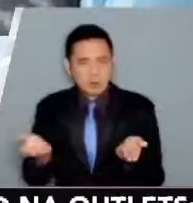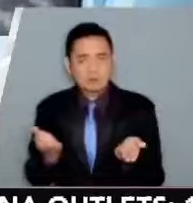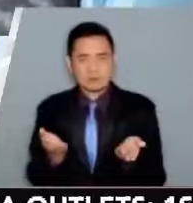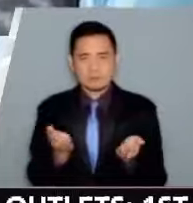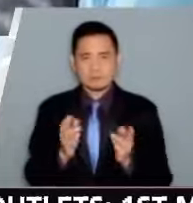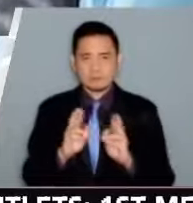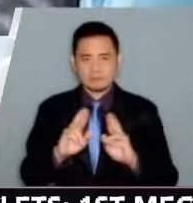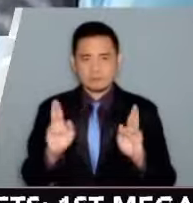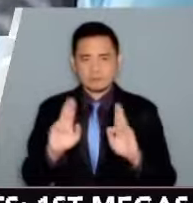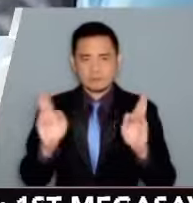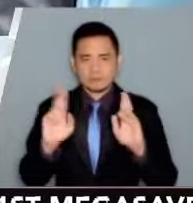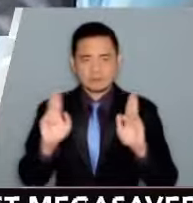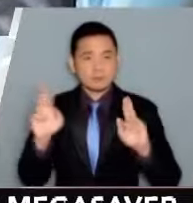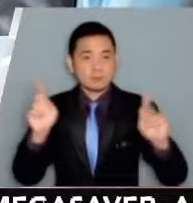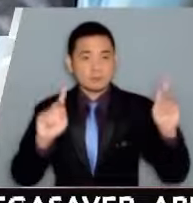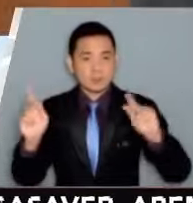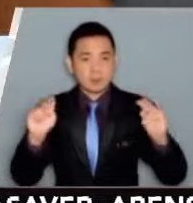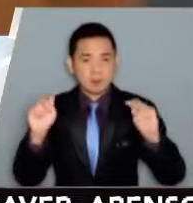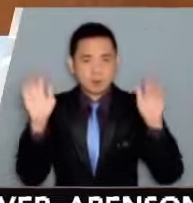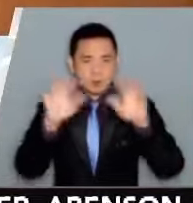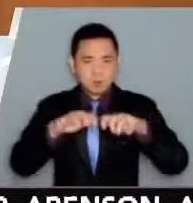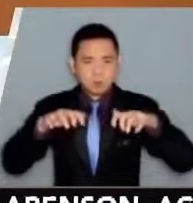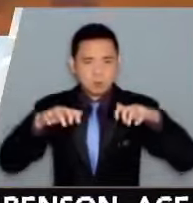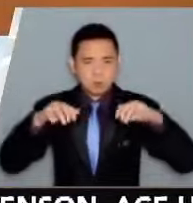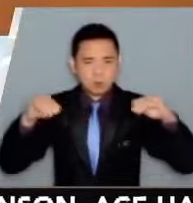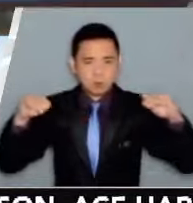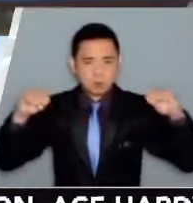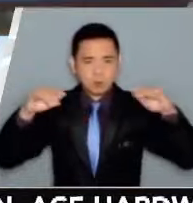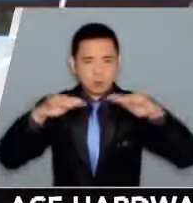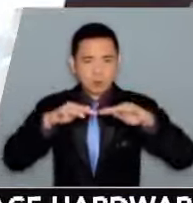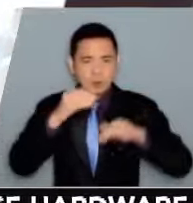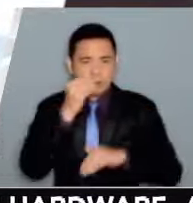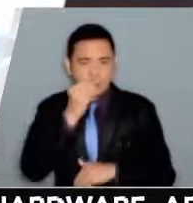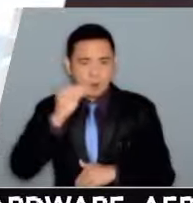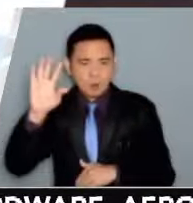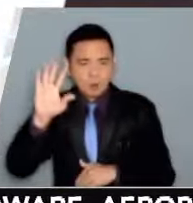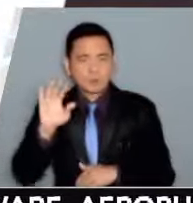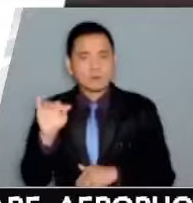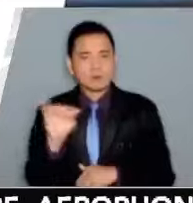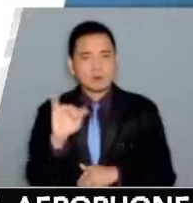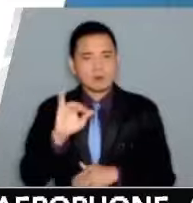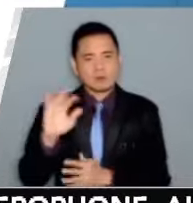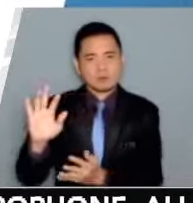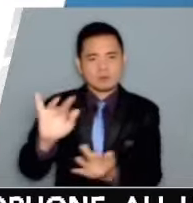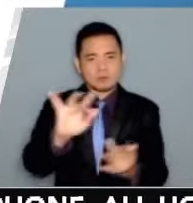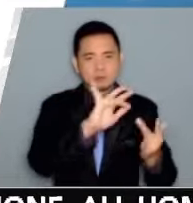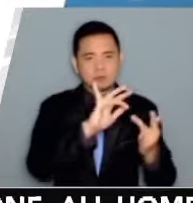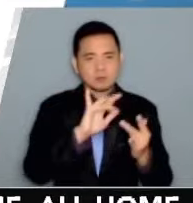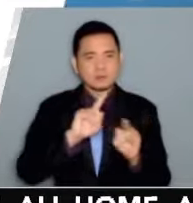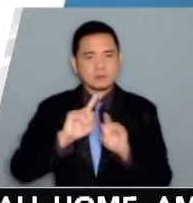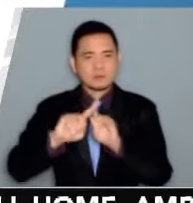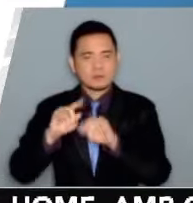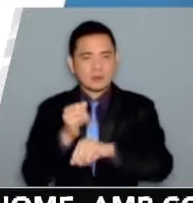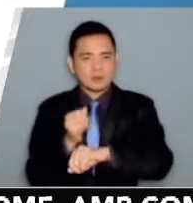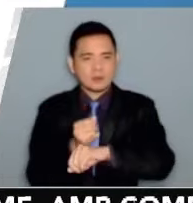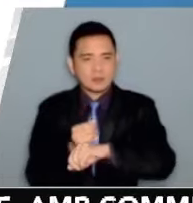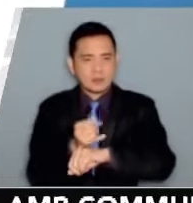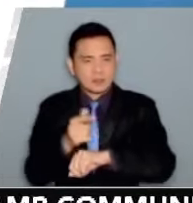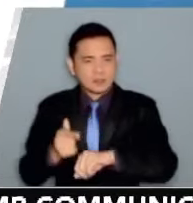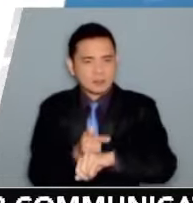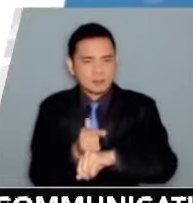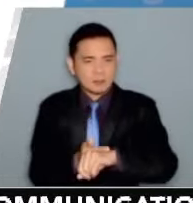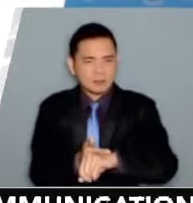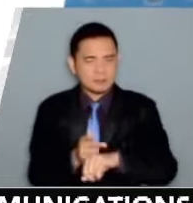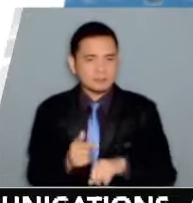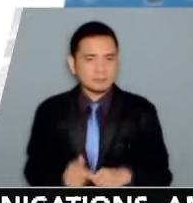mga pasaherong uuwi at mamamasyal sa isla ng Guimaras Depende Hindi naman matapos ng timeo na